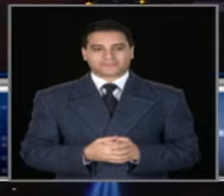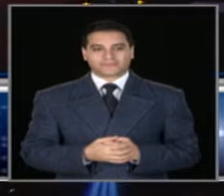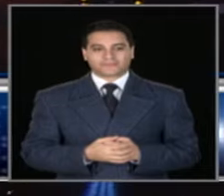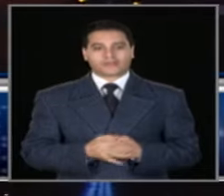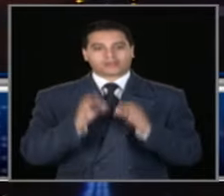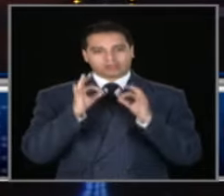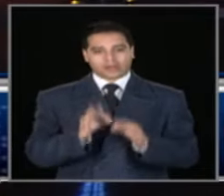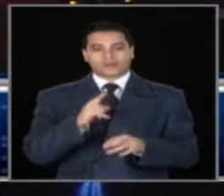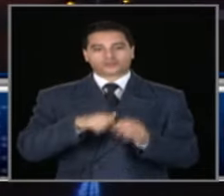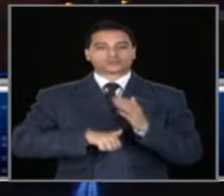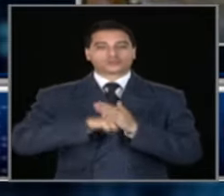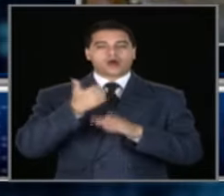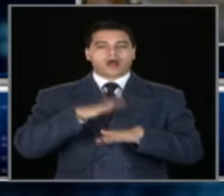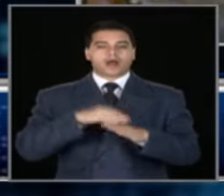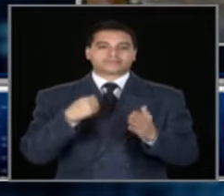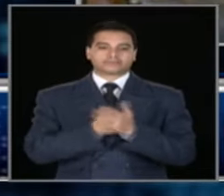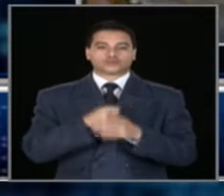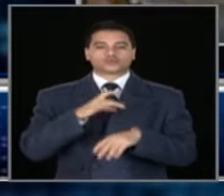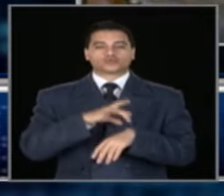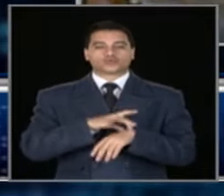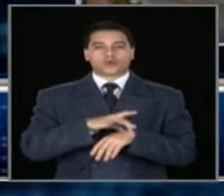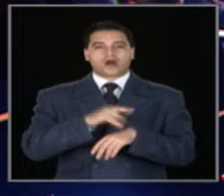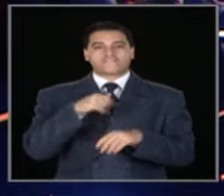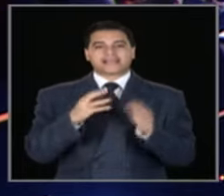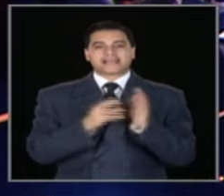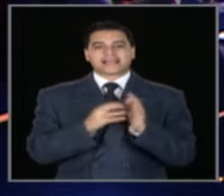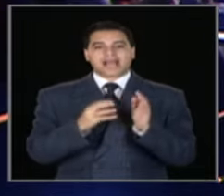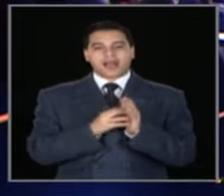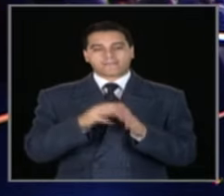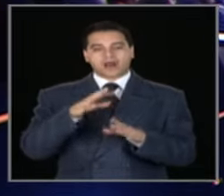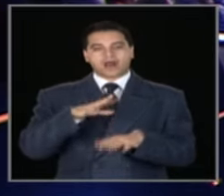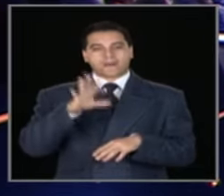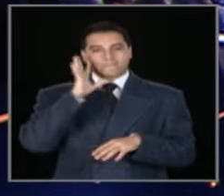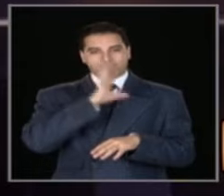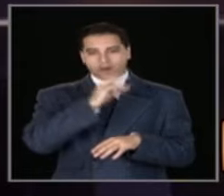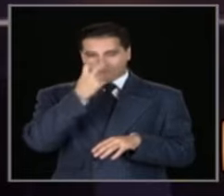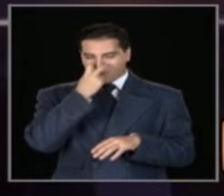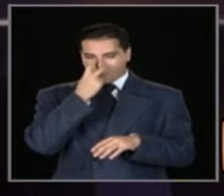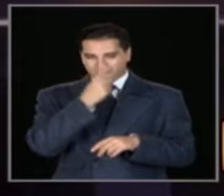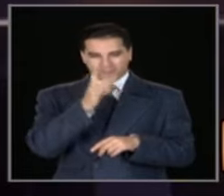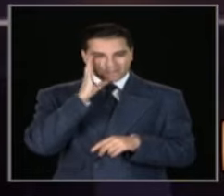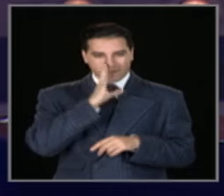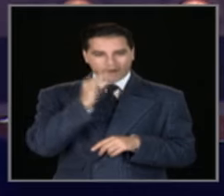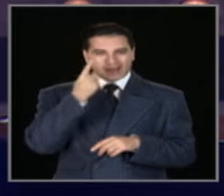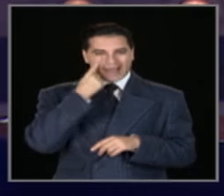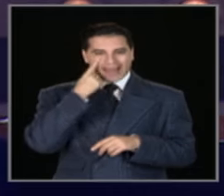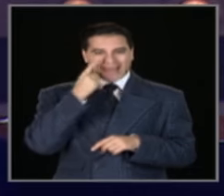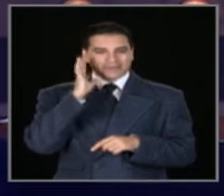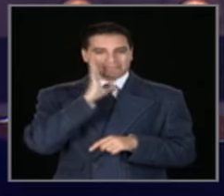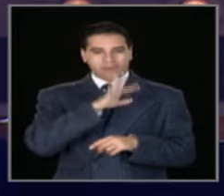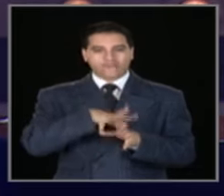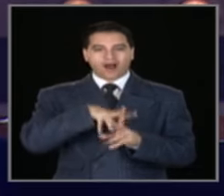طبعا حصلت على الدكتوراه من القصر العيني في تخصص طب